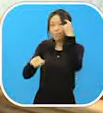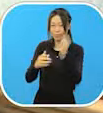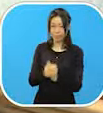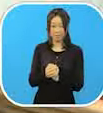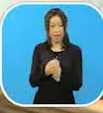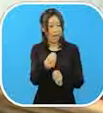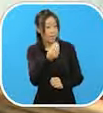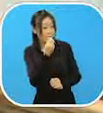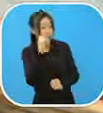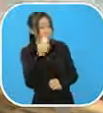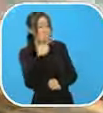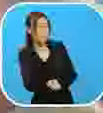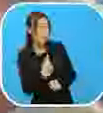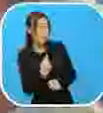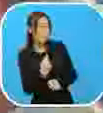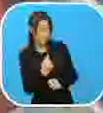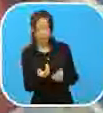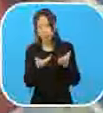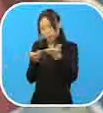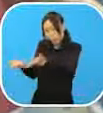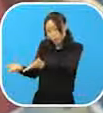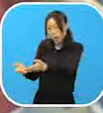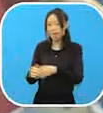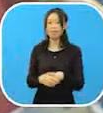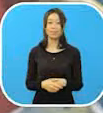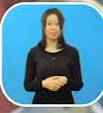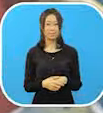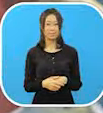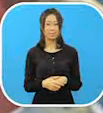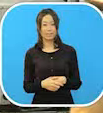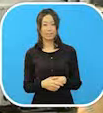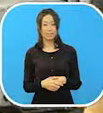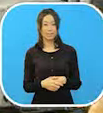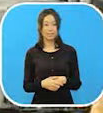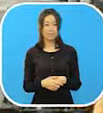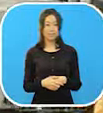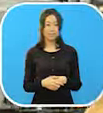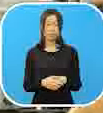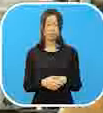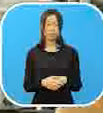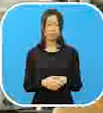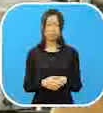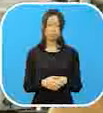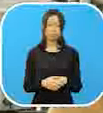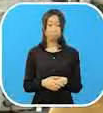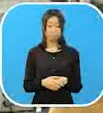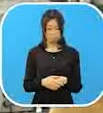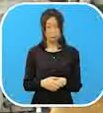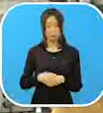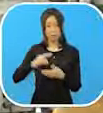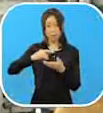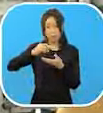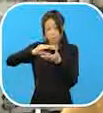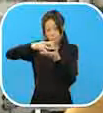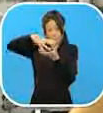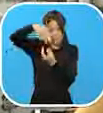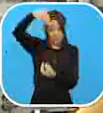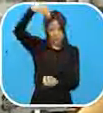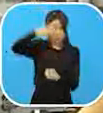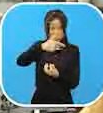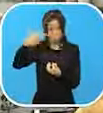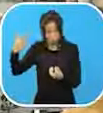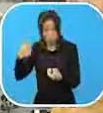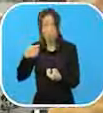準備しましたので、よろしかったらどうぞ。 やった、 食べてみてください。わあ、 すごい粘りですね。